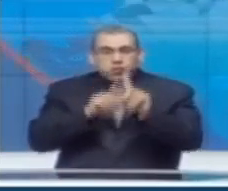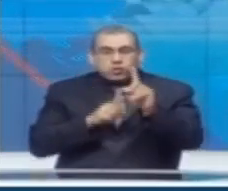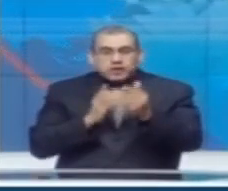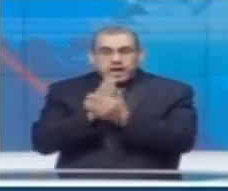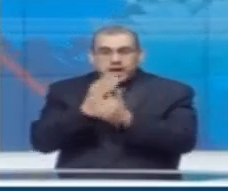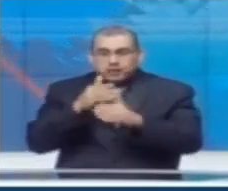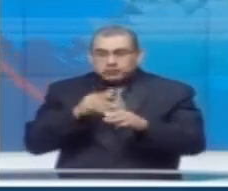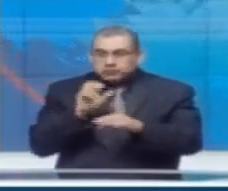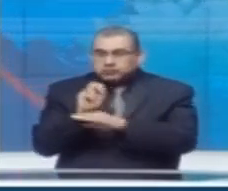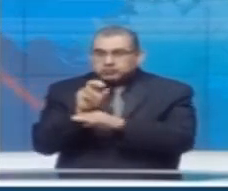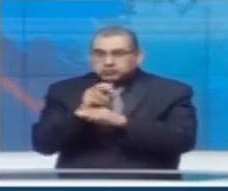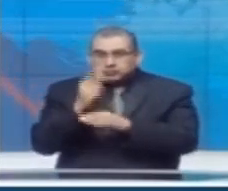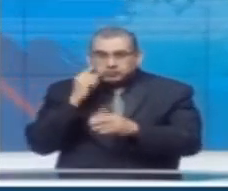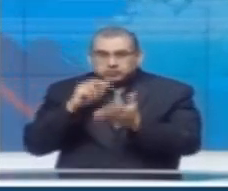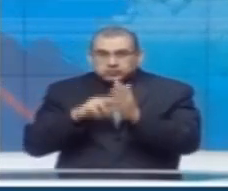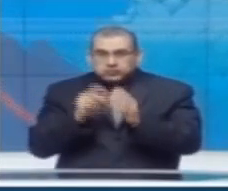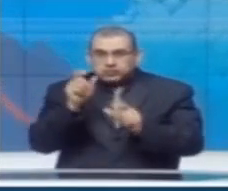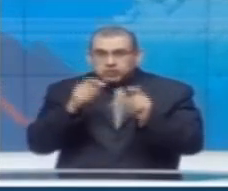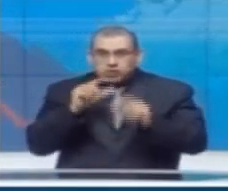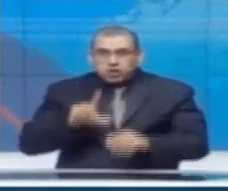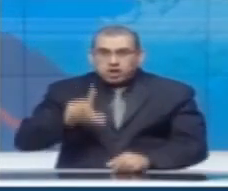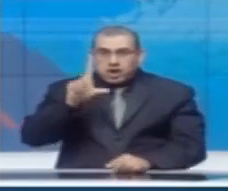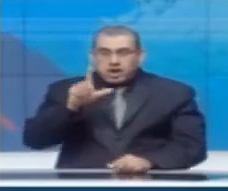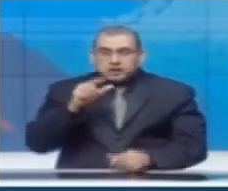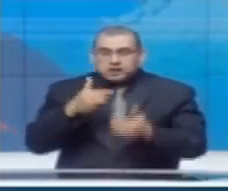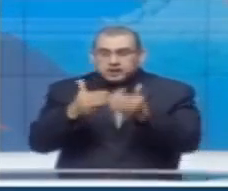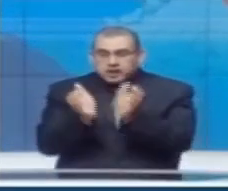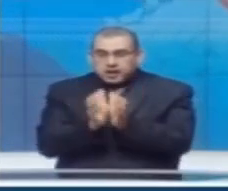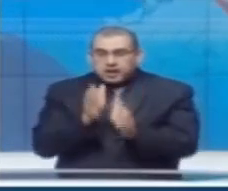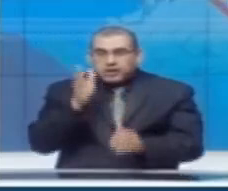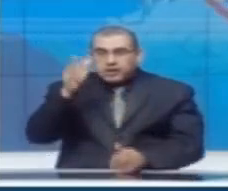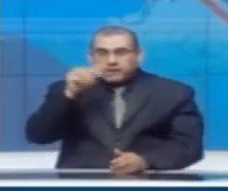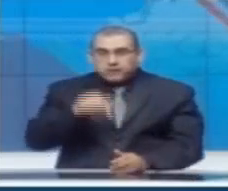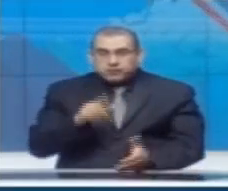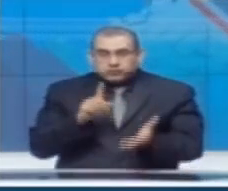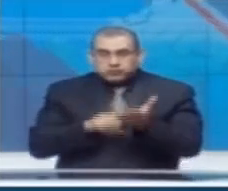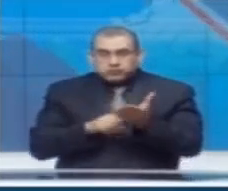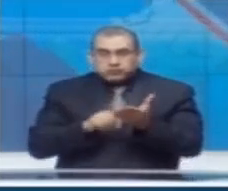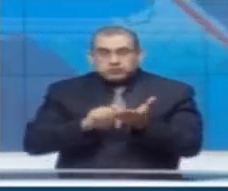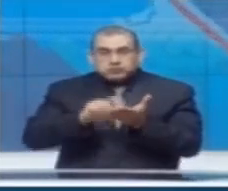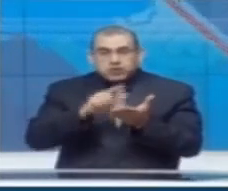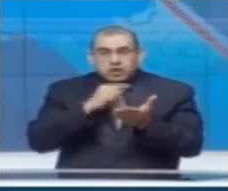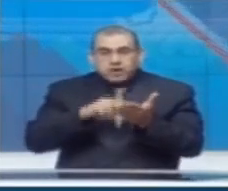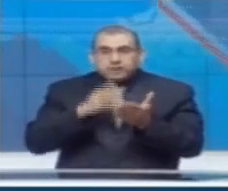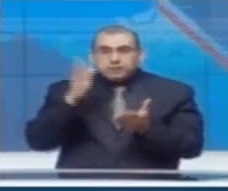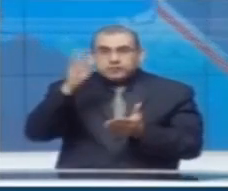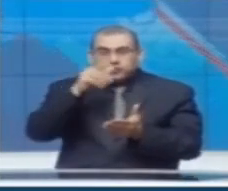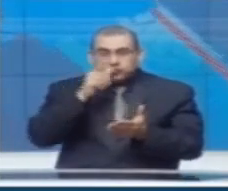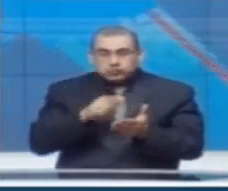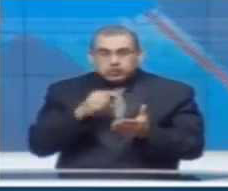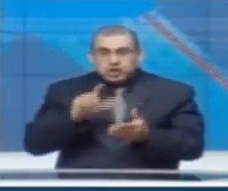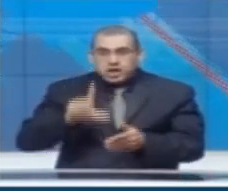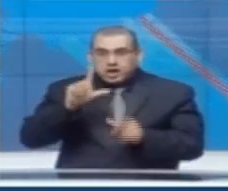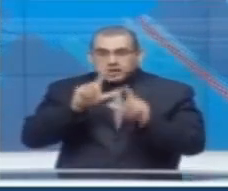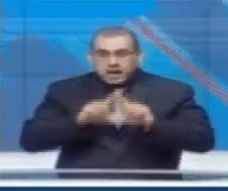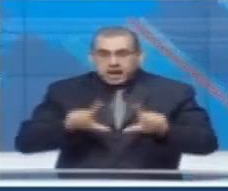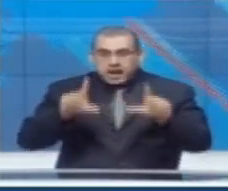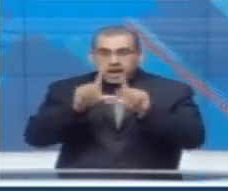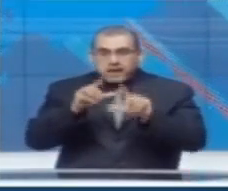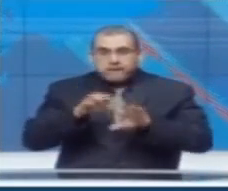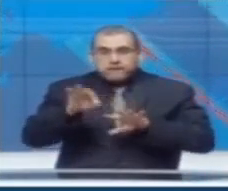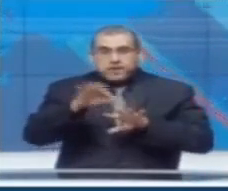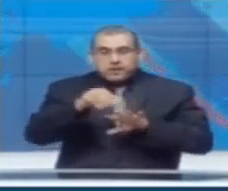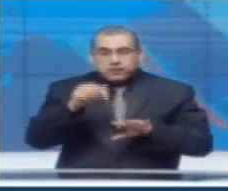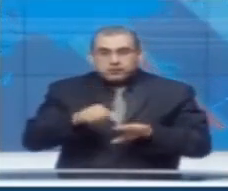الخارجية للرؤساء البعثات التي تم إرسالها للخارج ورؤساء اللجان الفرعية،